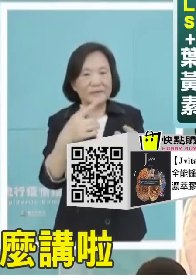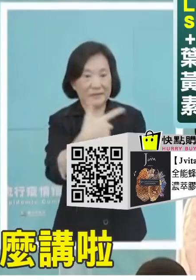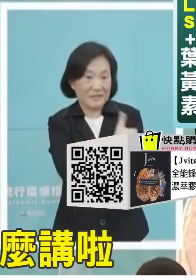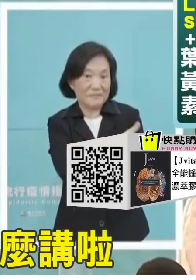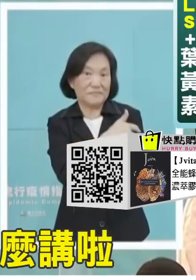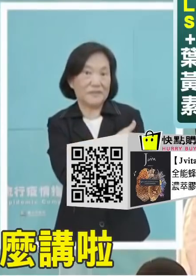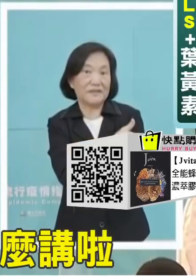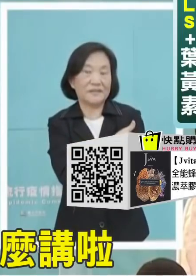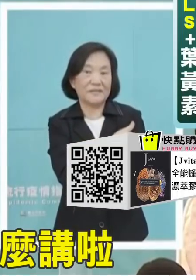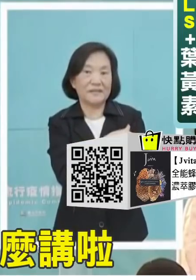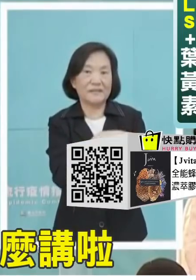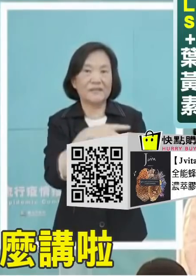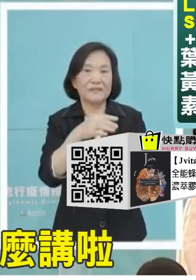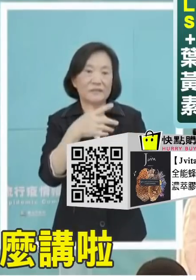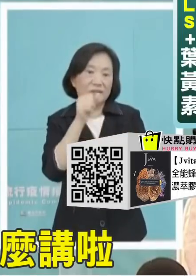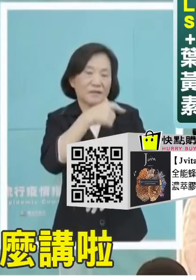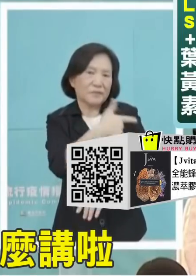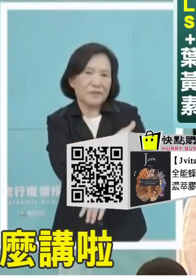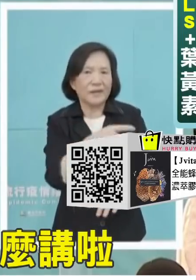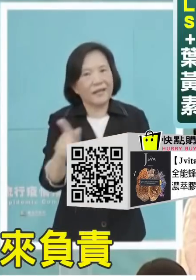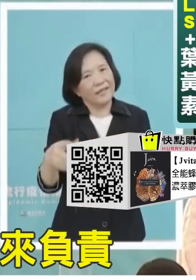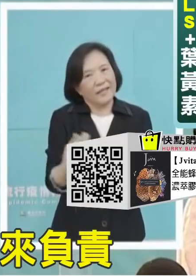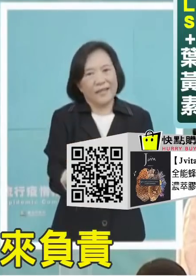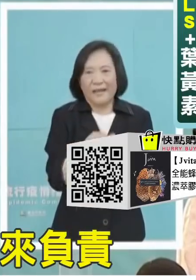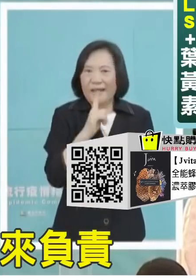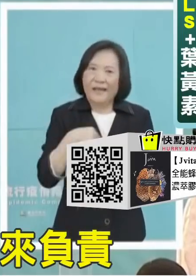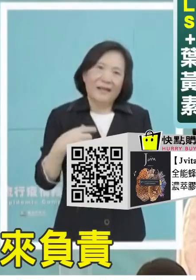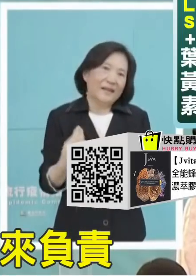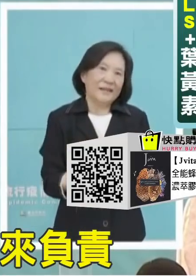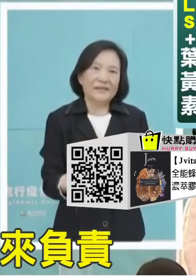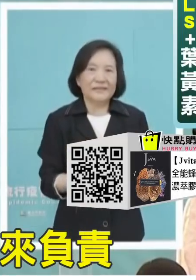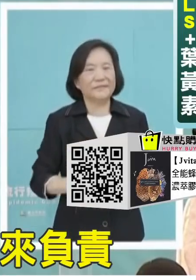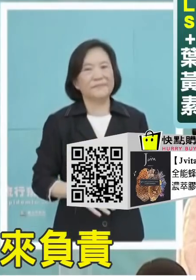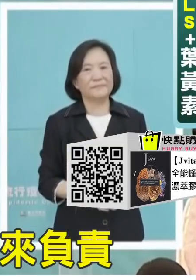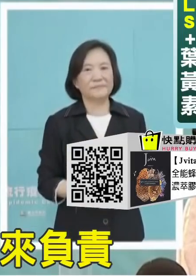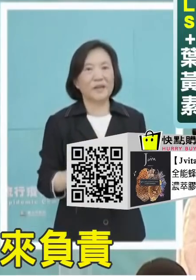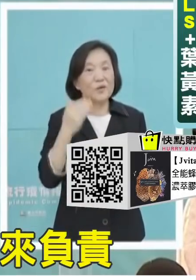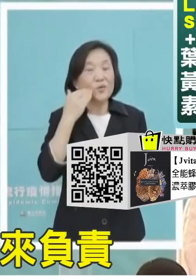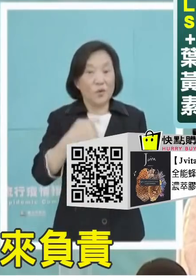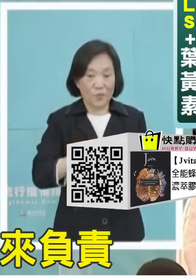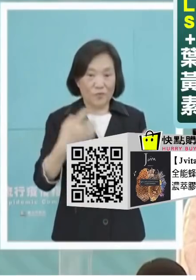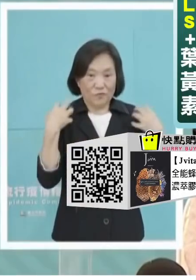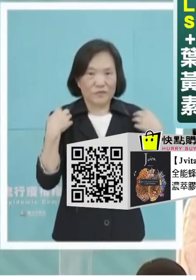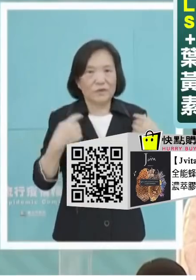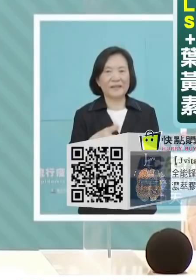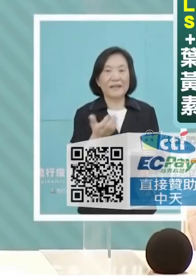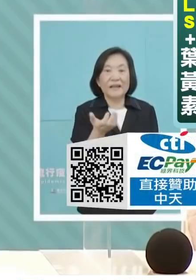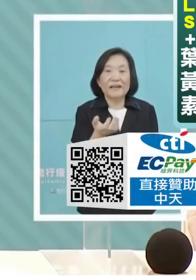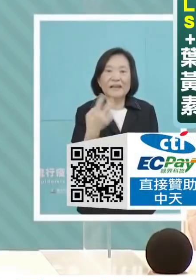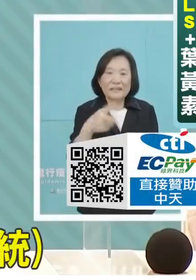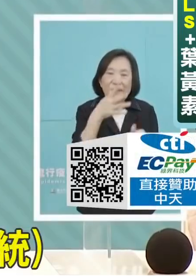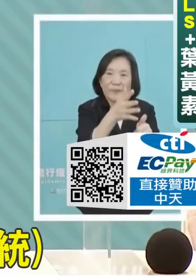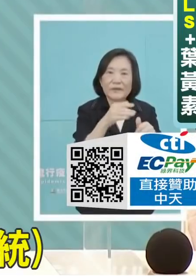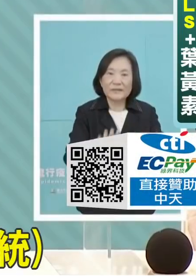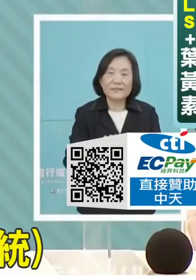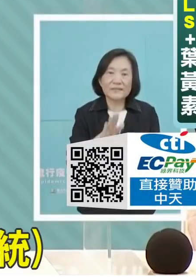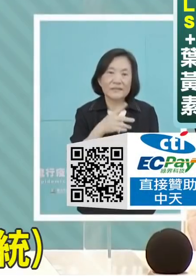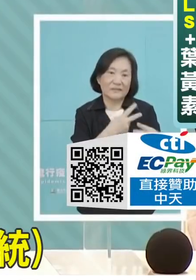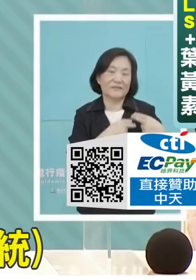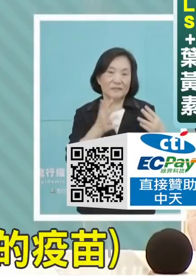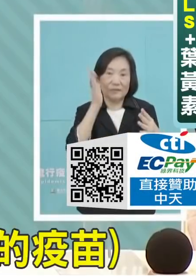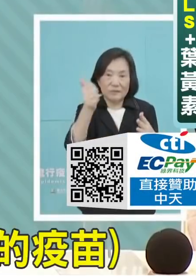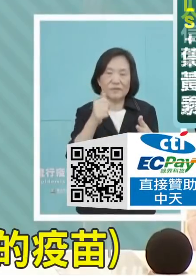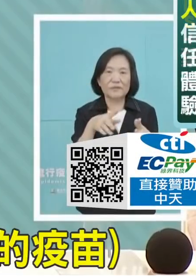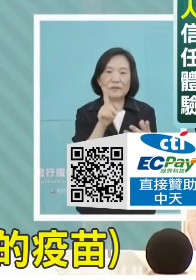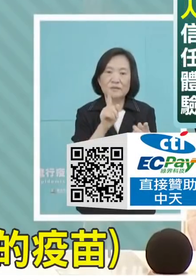个，我也不晓得怎么讲啊。不过是这样的啊，如果是我来负责，我不会这样干啊。 因为今天包括蔡总统